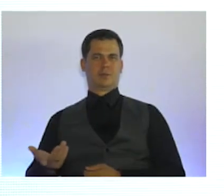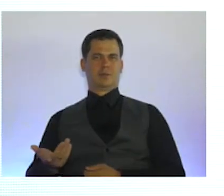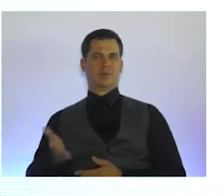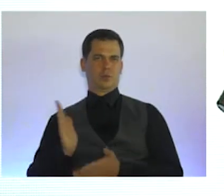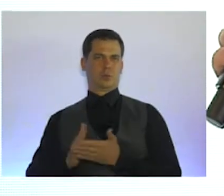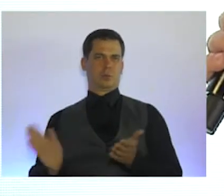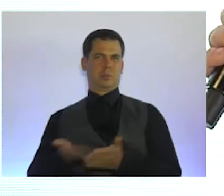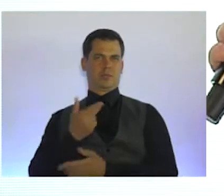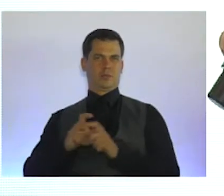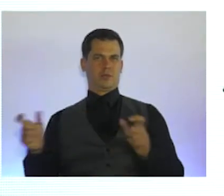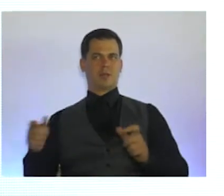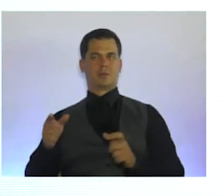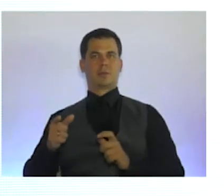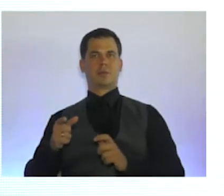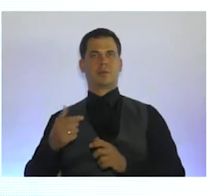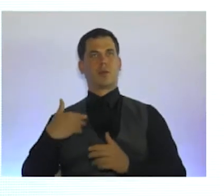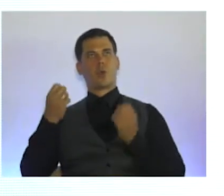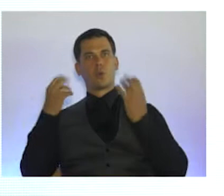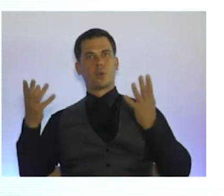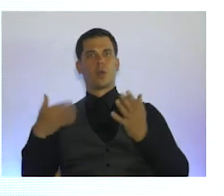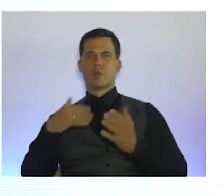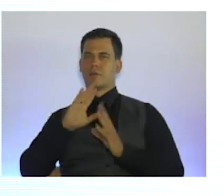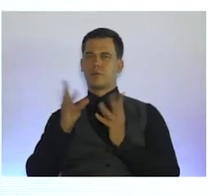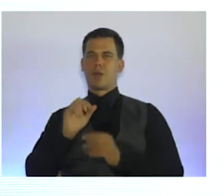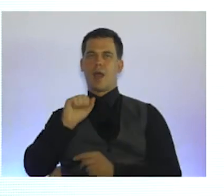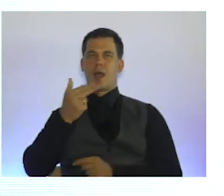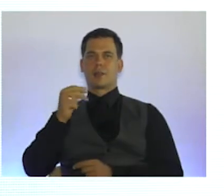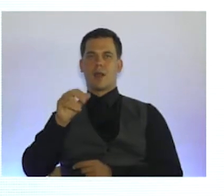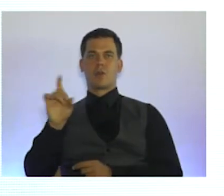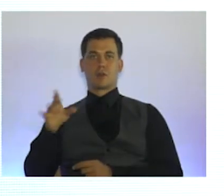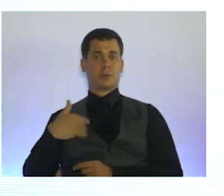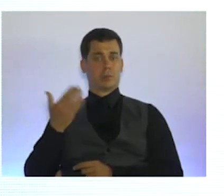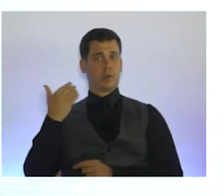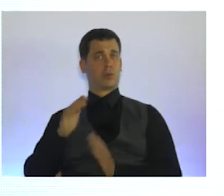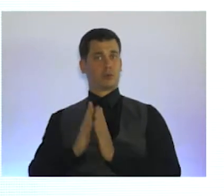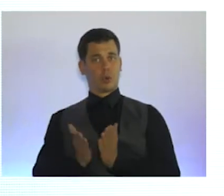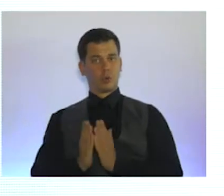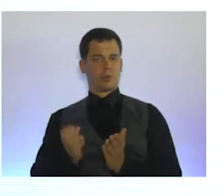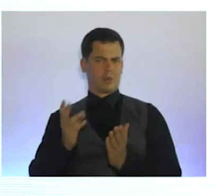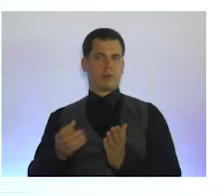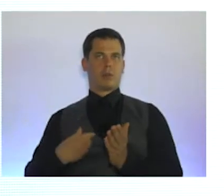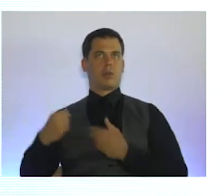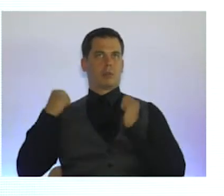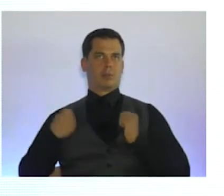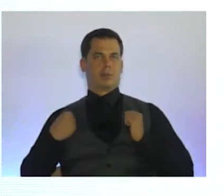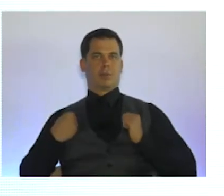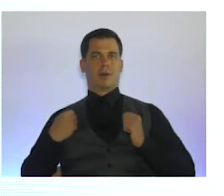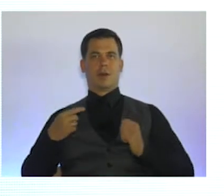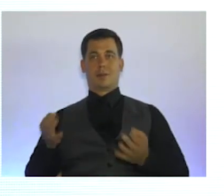takie pytanie. Jako człowiek, który wychował się w kulturze takiej analogowej jeszcze. Ja dźwigałem podręczniki, natomiast teraz wydaje mi się to